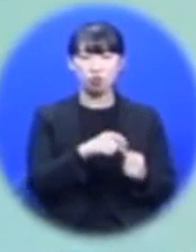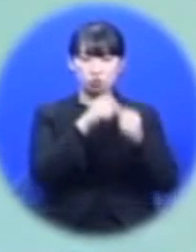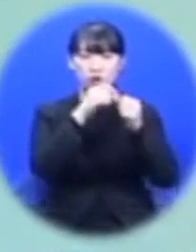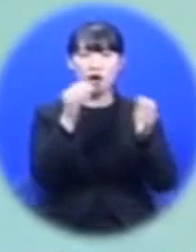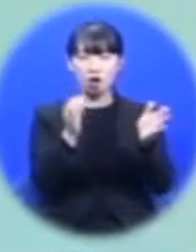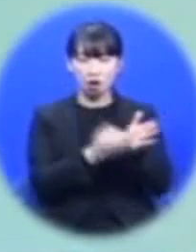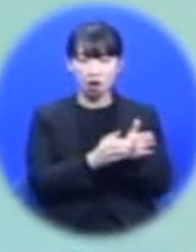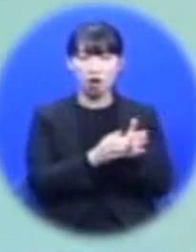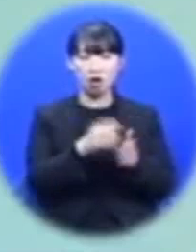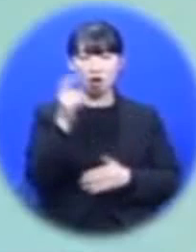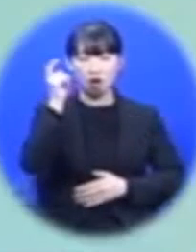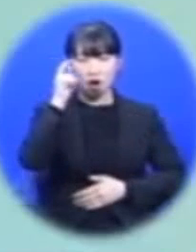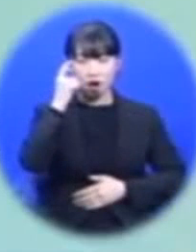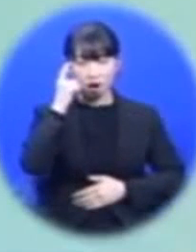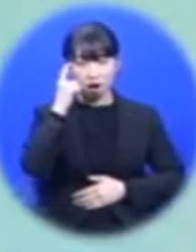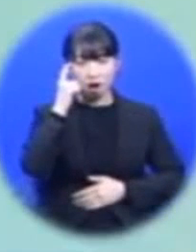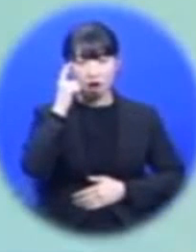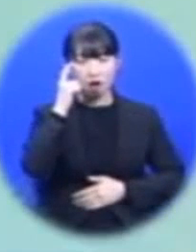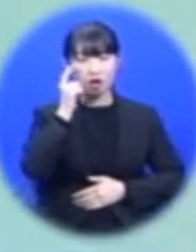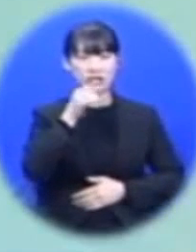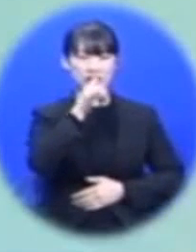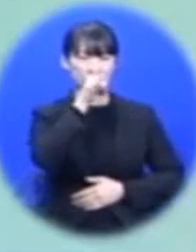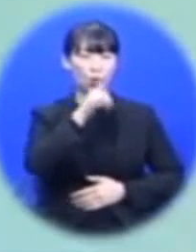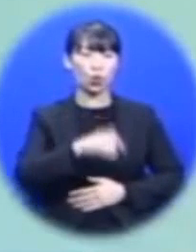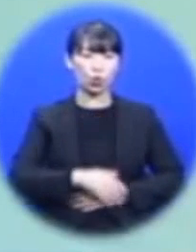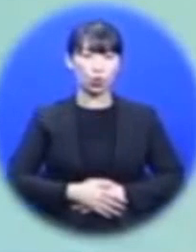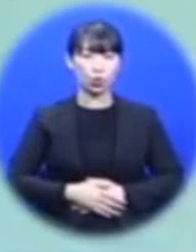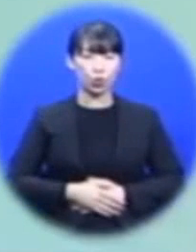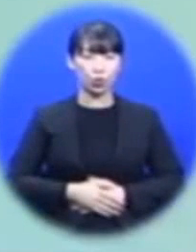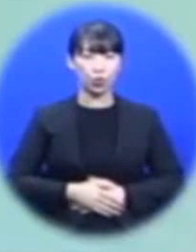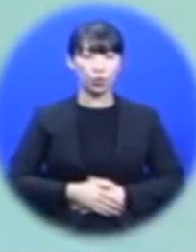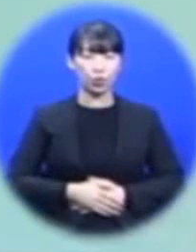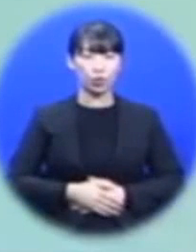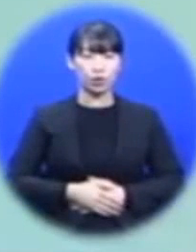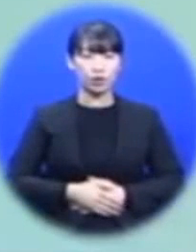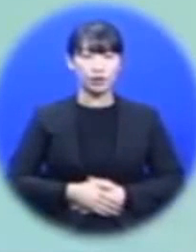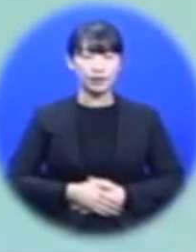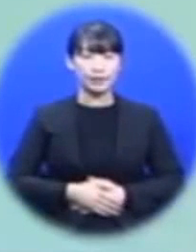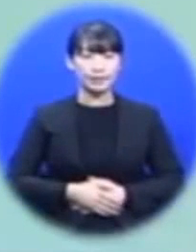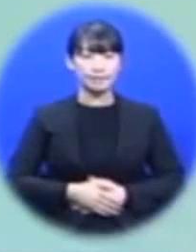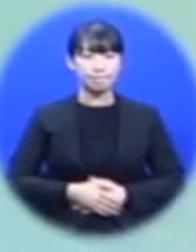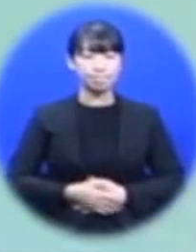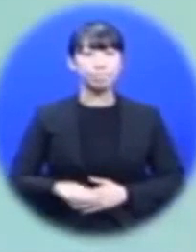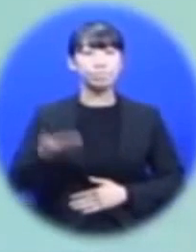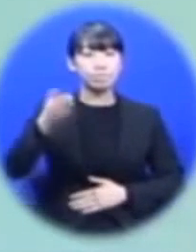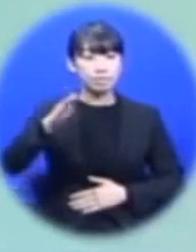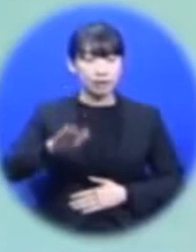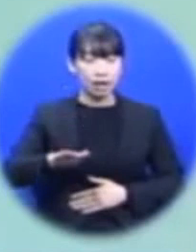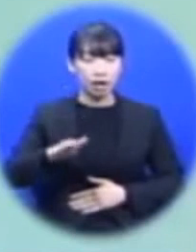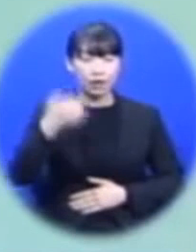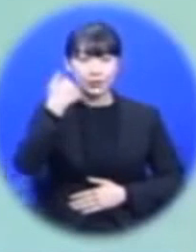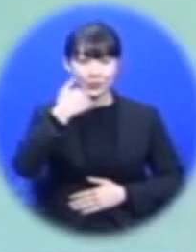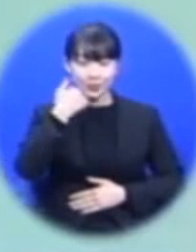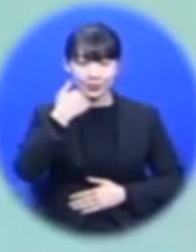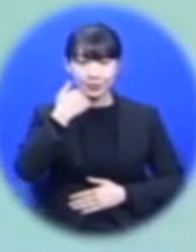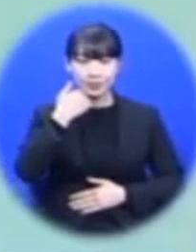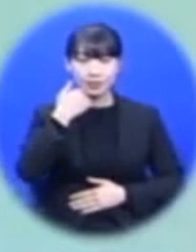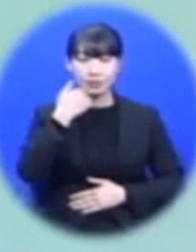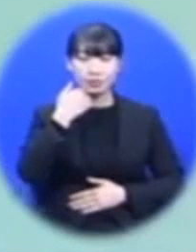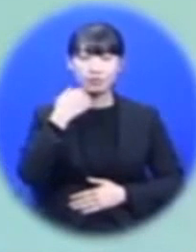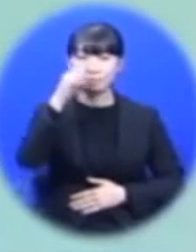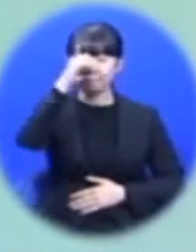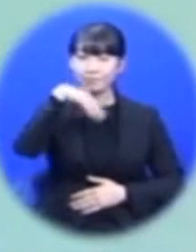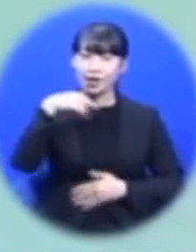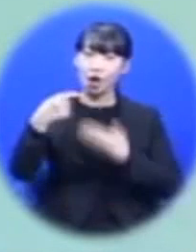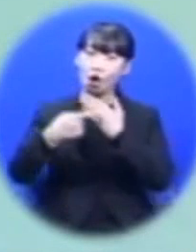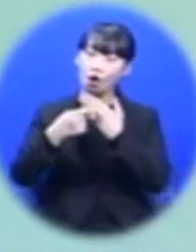사람이구나 이렇게 아는 사람도 있습니다 그러나 어떤 사람은 그냥 보기만